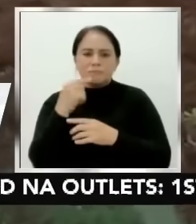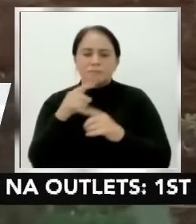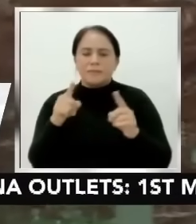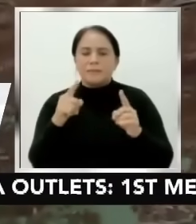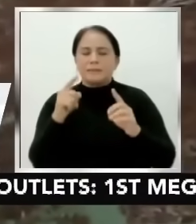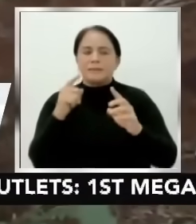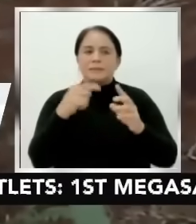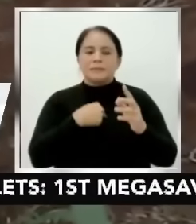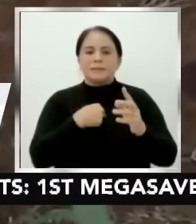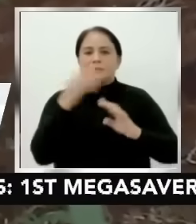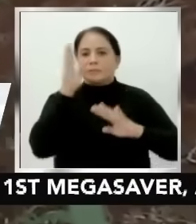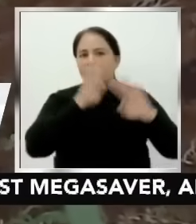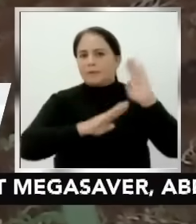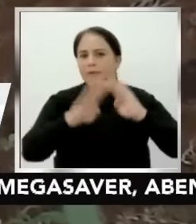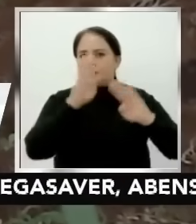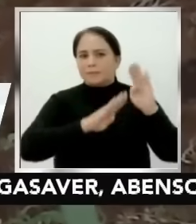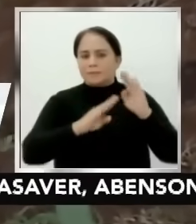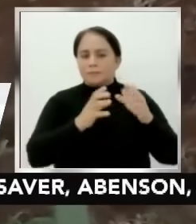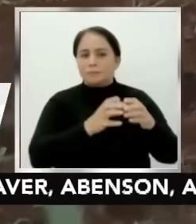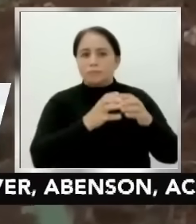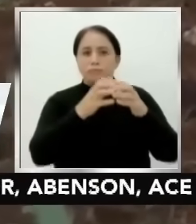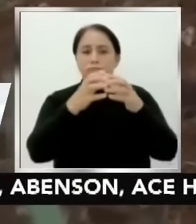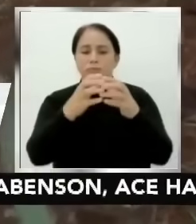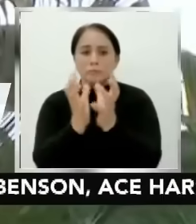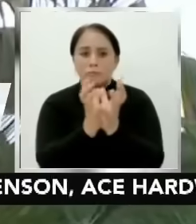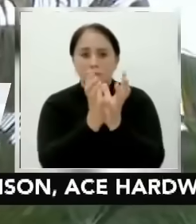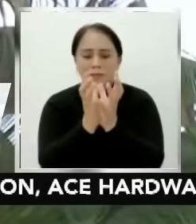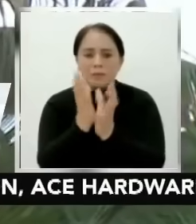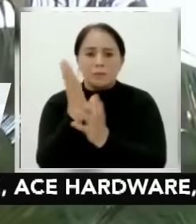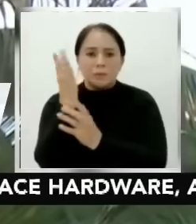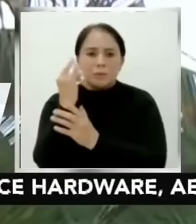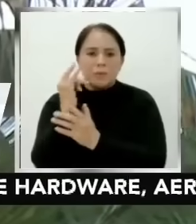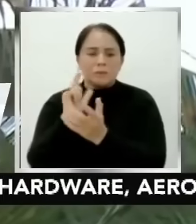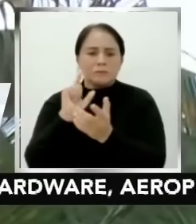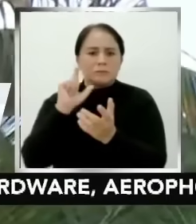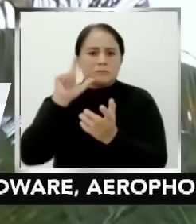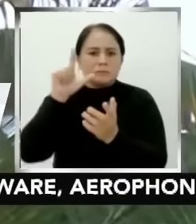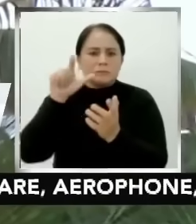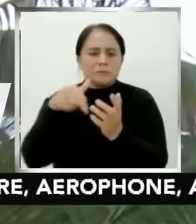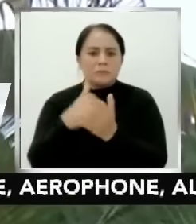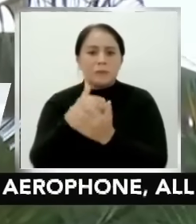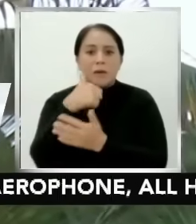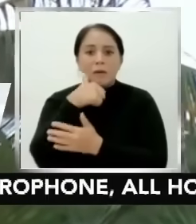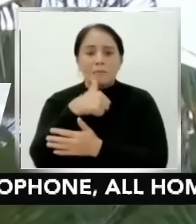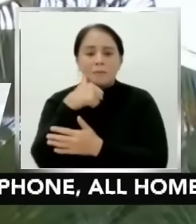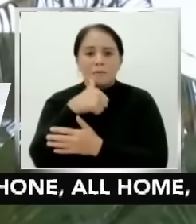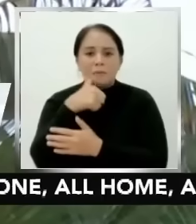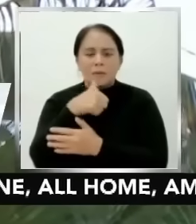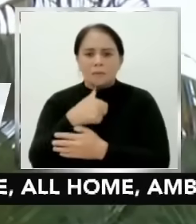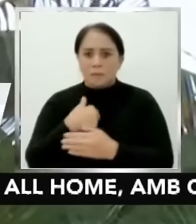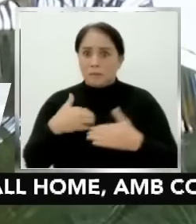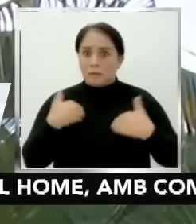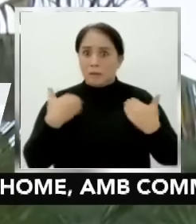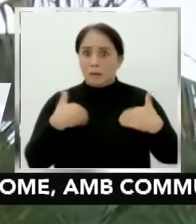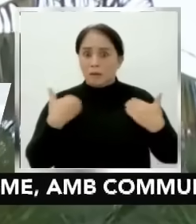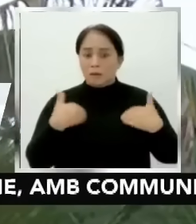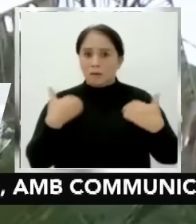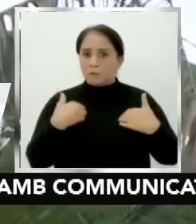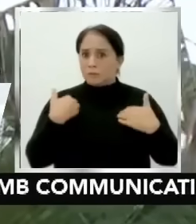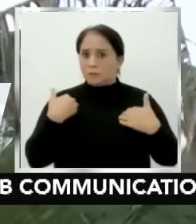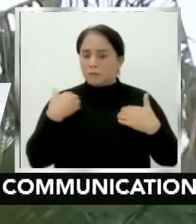mga sumama sa komunidad dahil nang lumaon daw ang mga babae kahit mga minor de edad sa pilitan